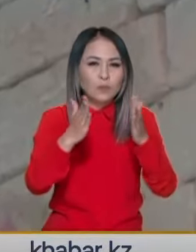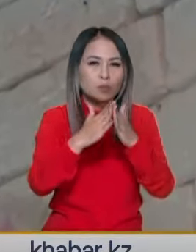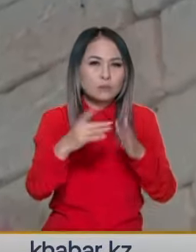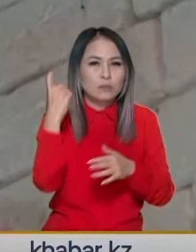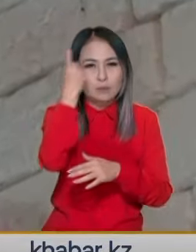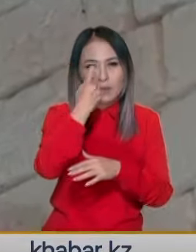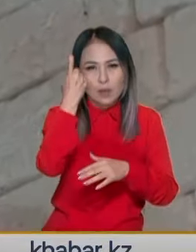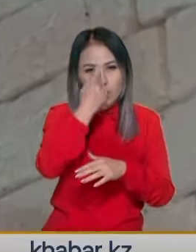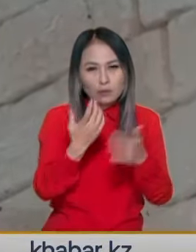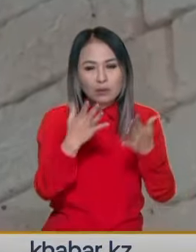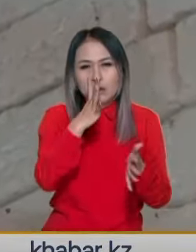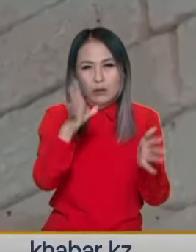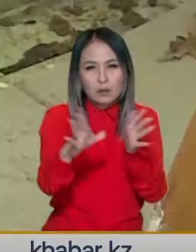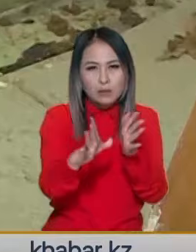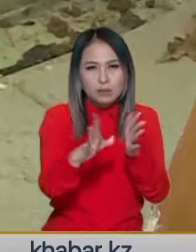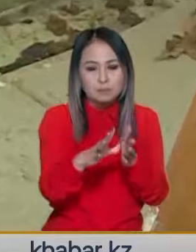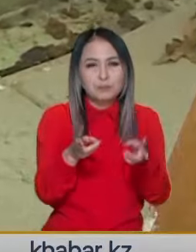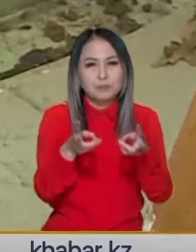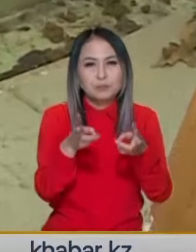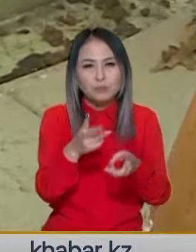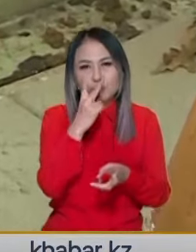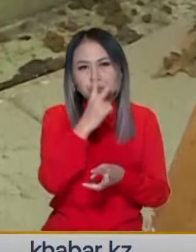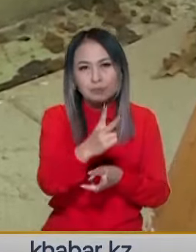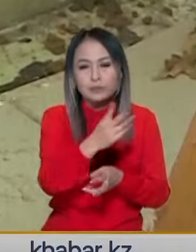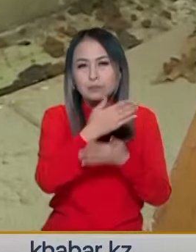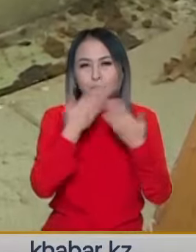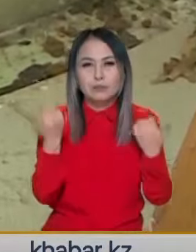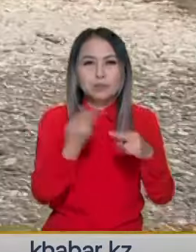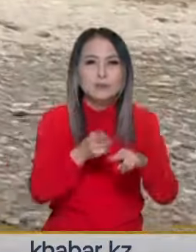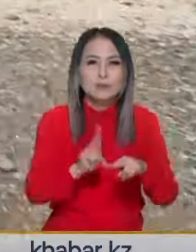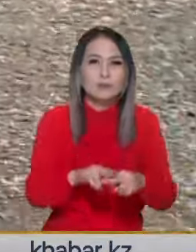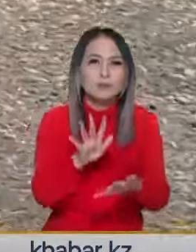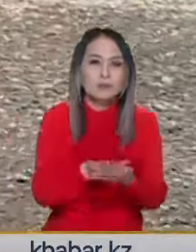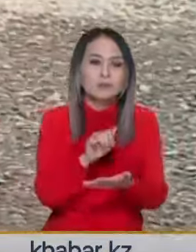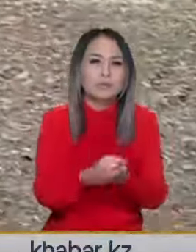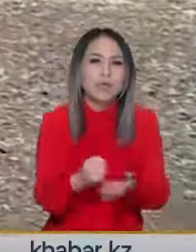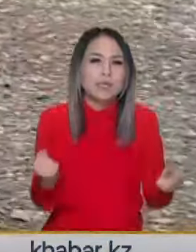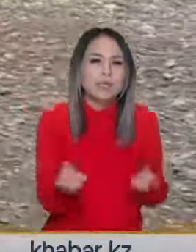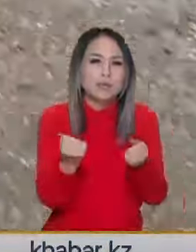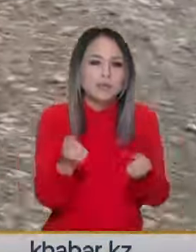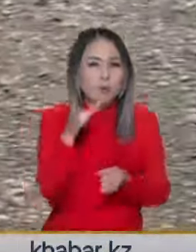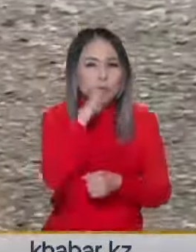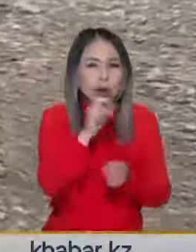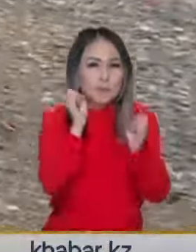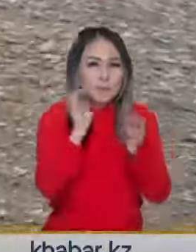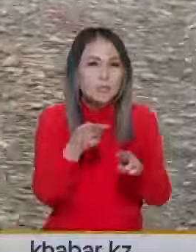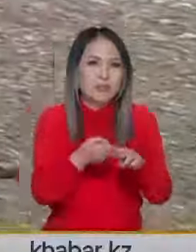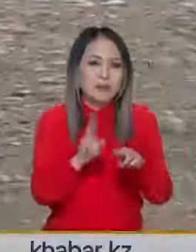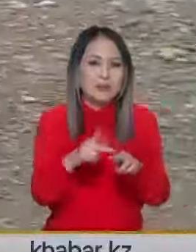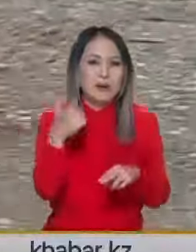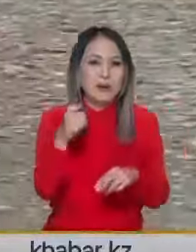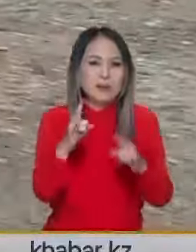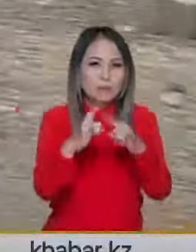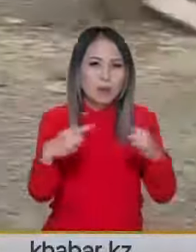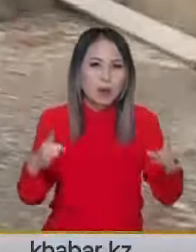мас күйінде болуы, электр құрылғылар мен пештерге немқұрайлы қарауының кесірінен болған. Қыста үйлерге қауіп төндіруі мүмкін дүниелердің бірі газ